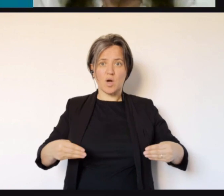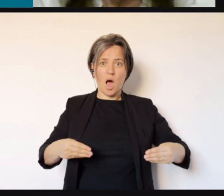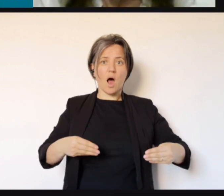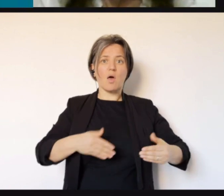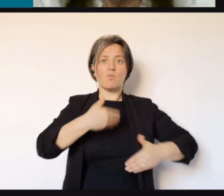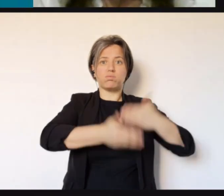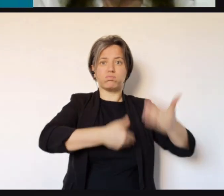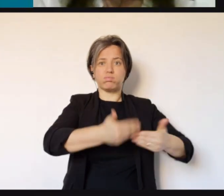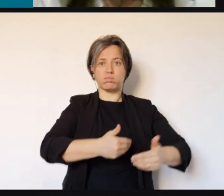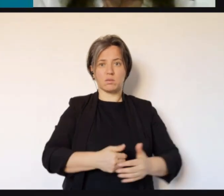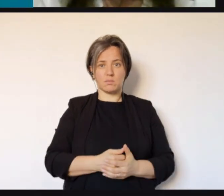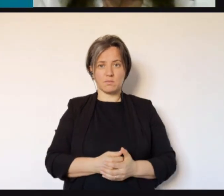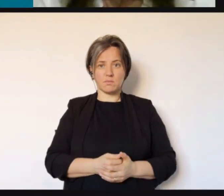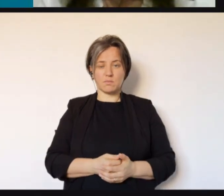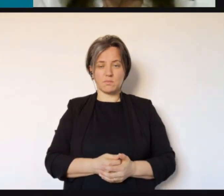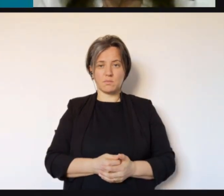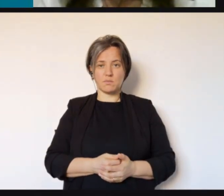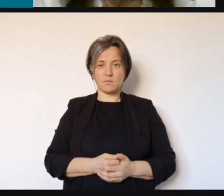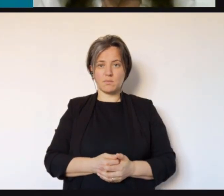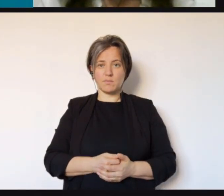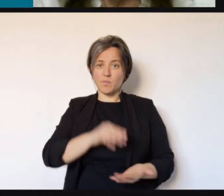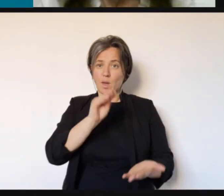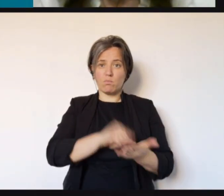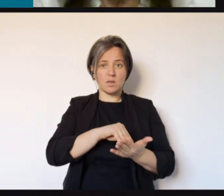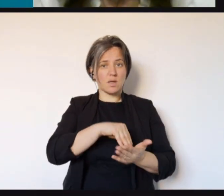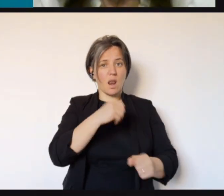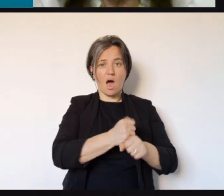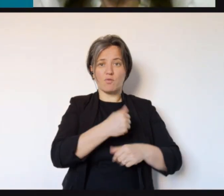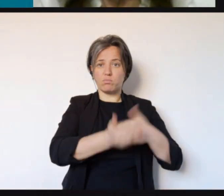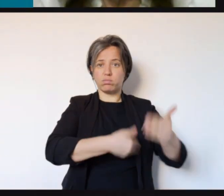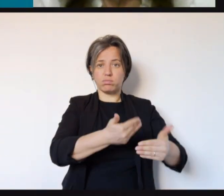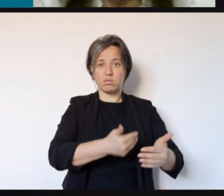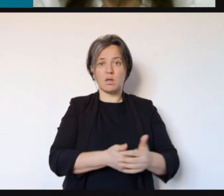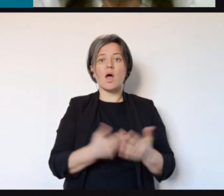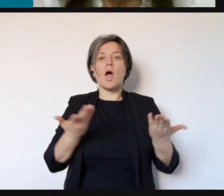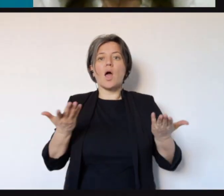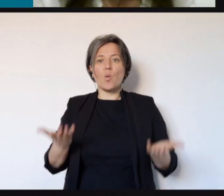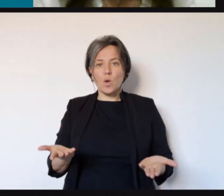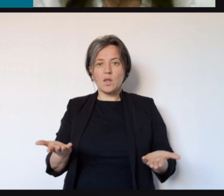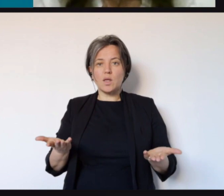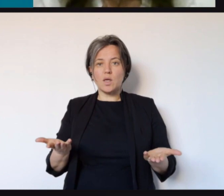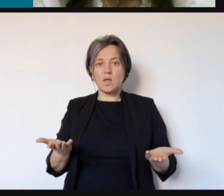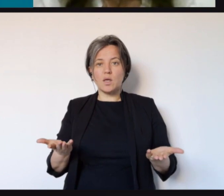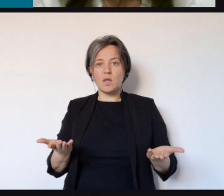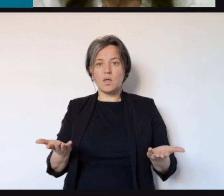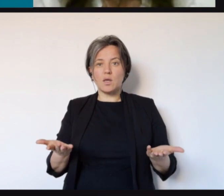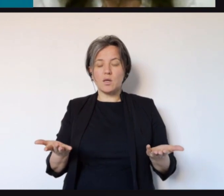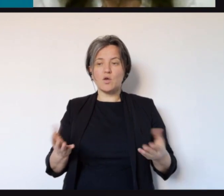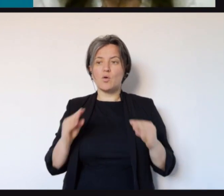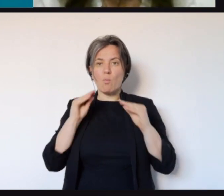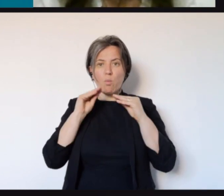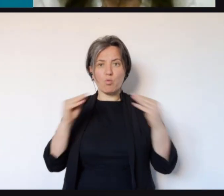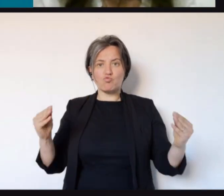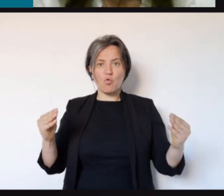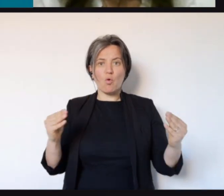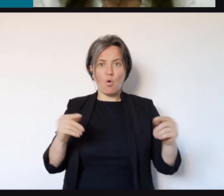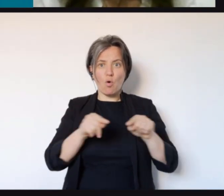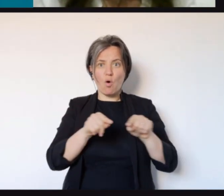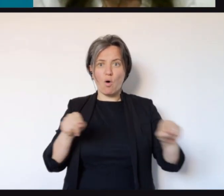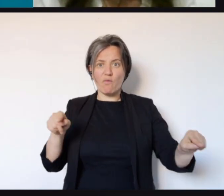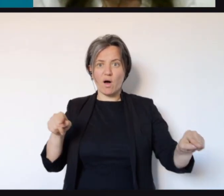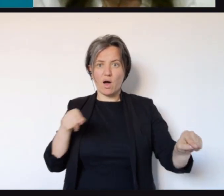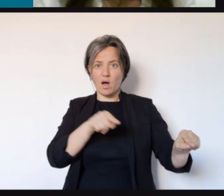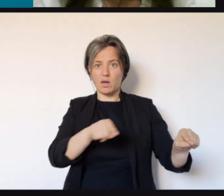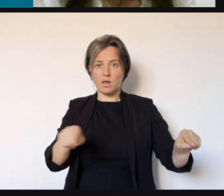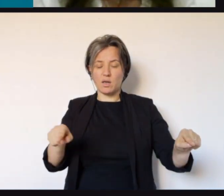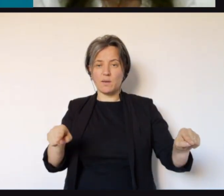speso la loro professionalità in quello che facevano. E quindi ci sono stati